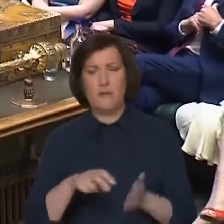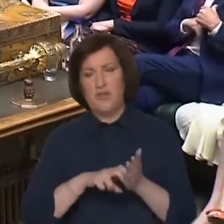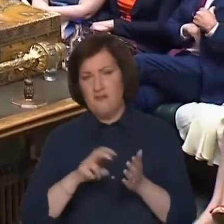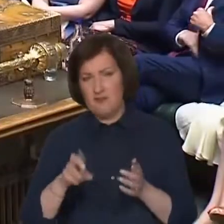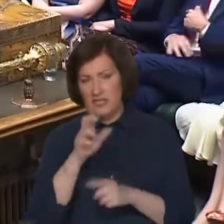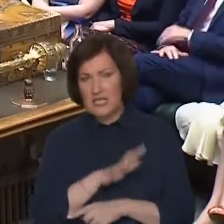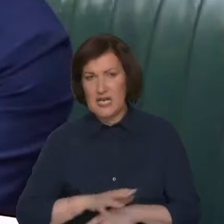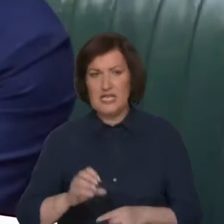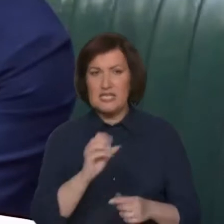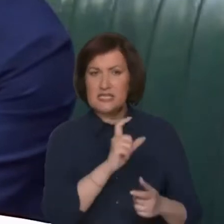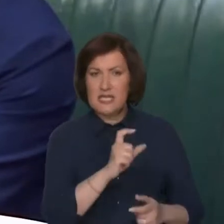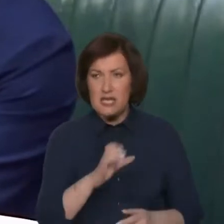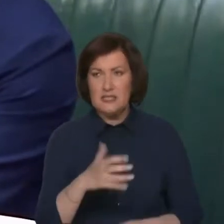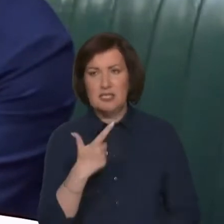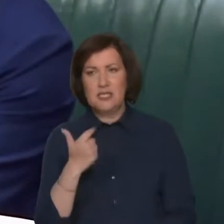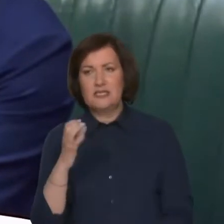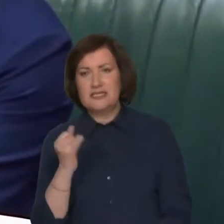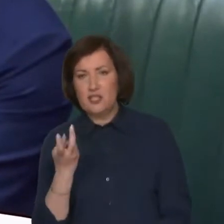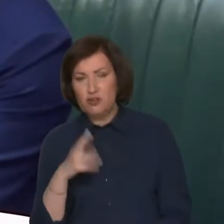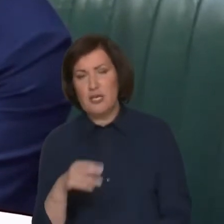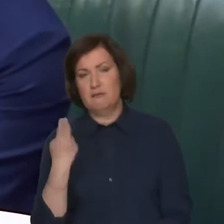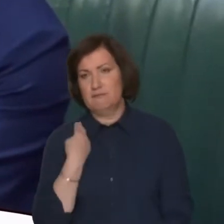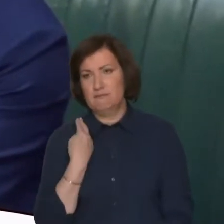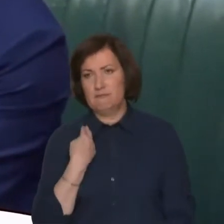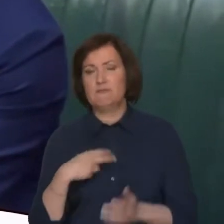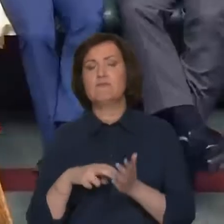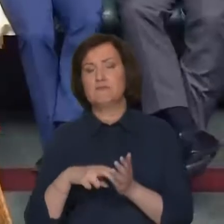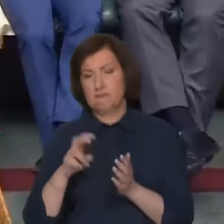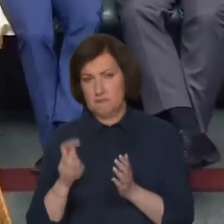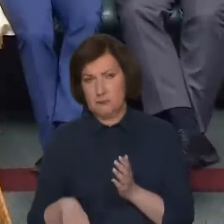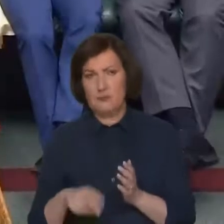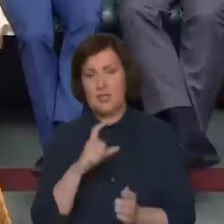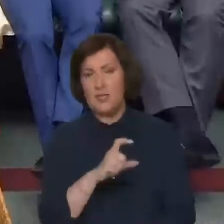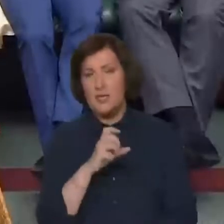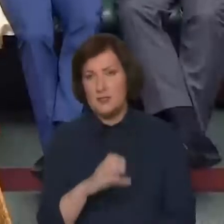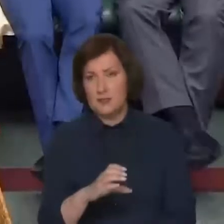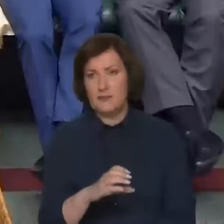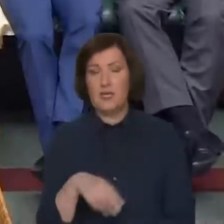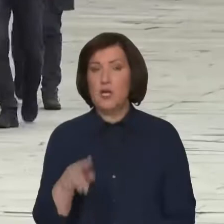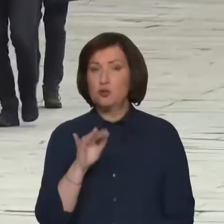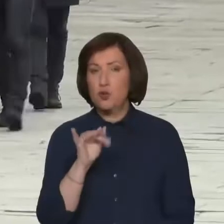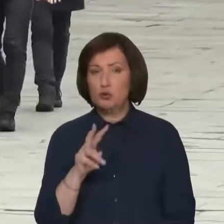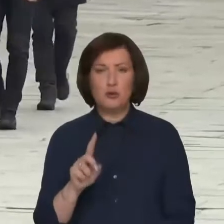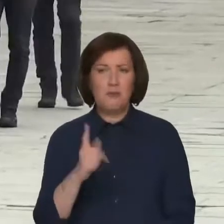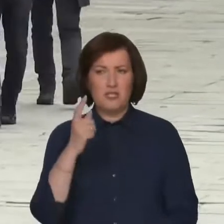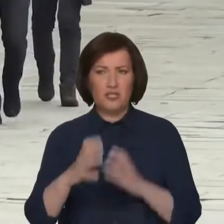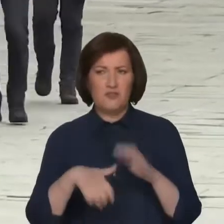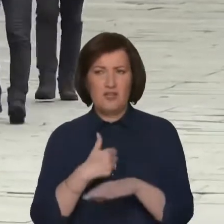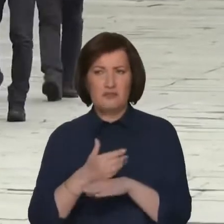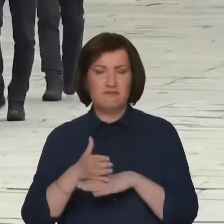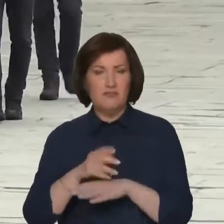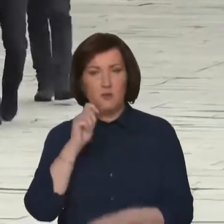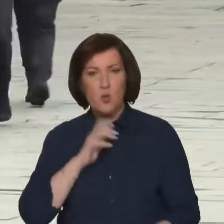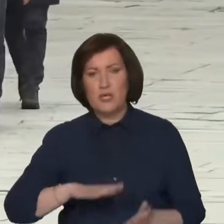виведе країну з Європейського Союзу. 31 січня Сполучене Королівство покинуло ЄС. Джонсон перший з світових лідерів